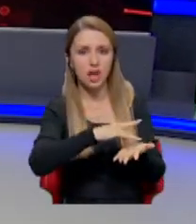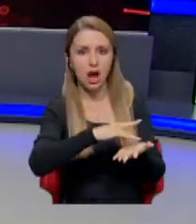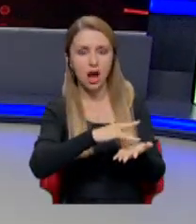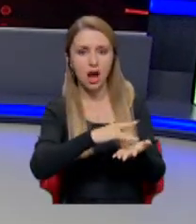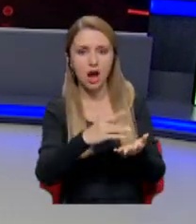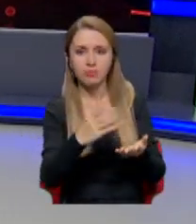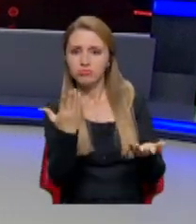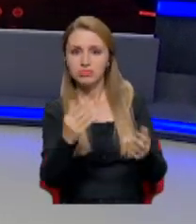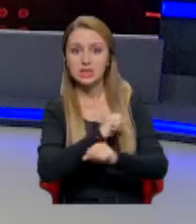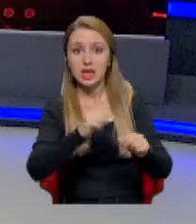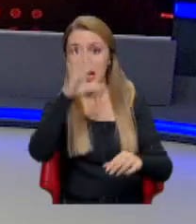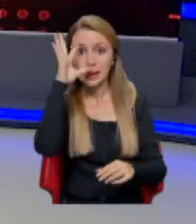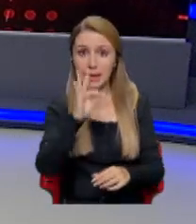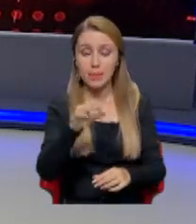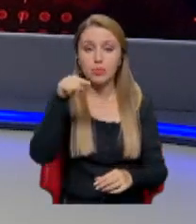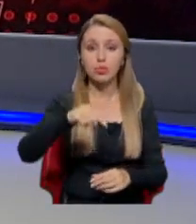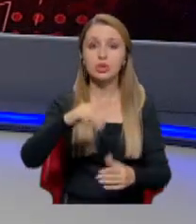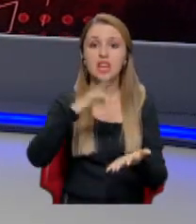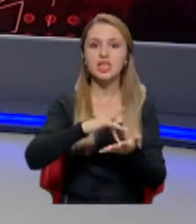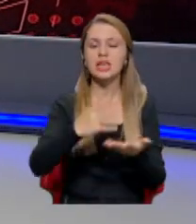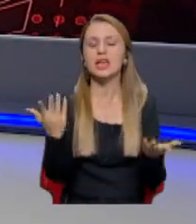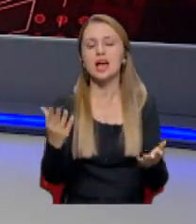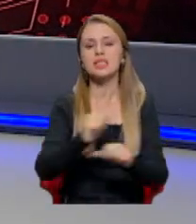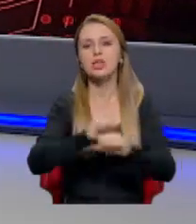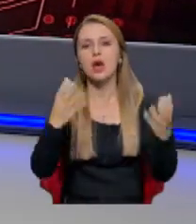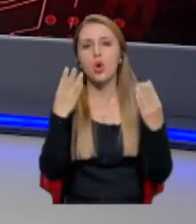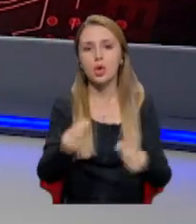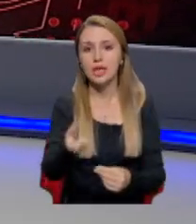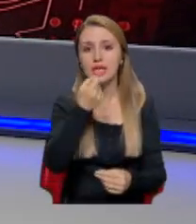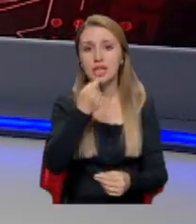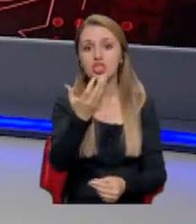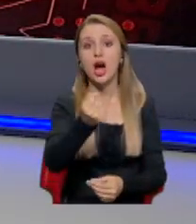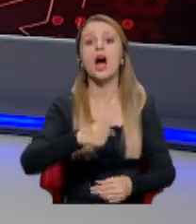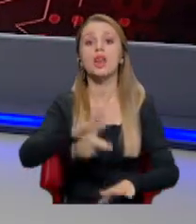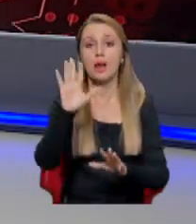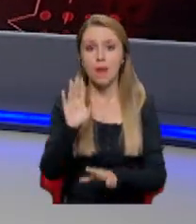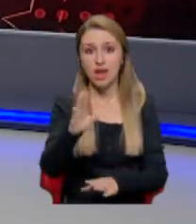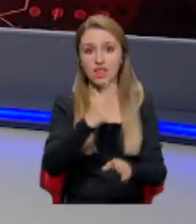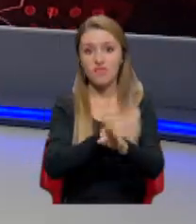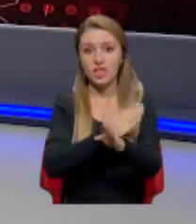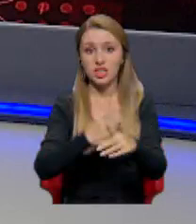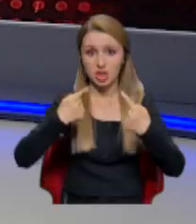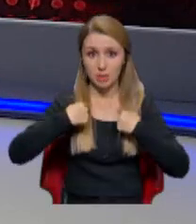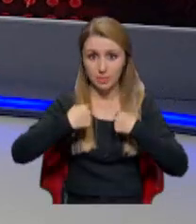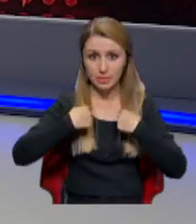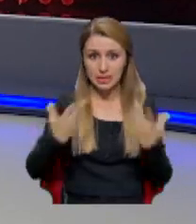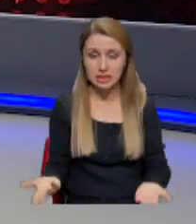ilaç verilmeyen Sağlık Bakanı değil, burada cezalandırılan, ilacı alamayan, ilaca ulaşamayan